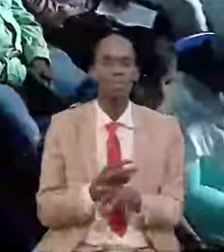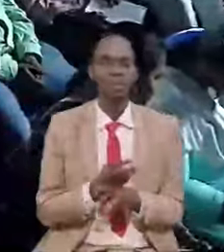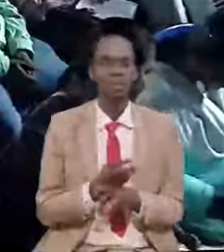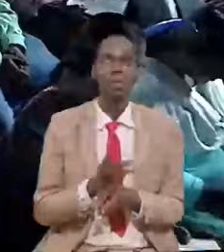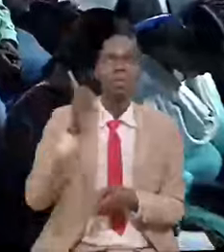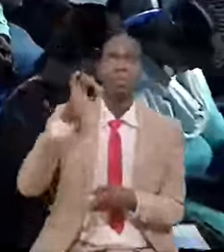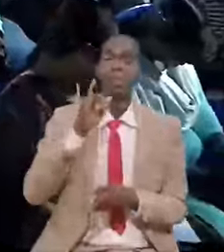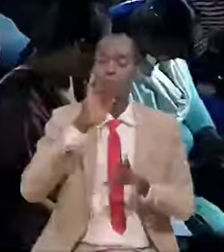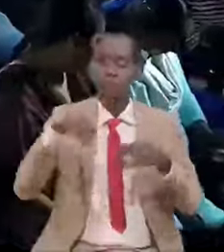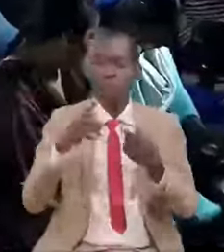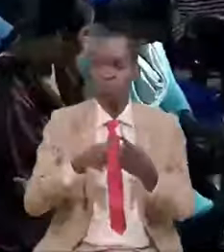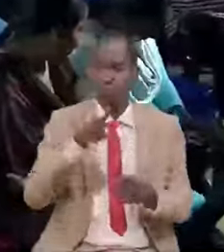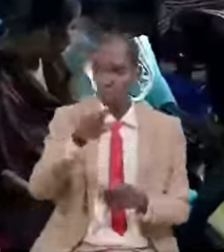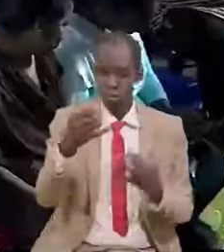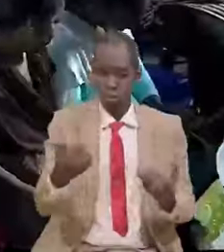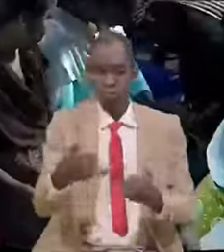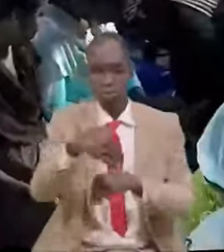Il t'est donné ce soir.